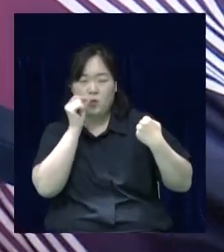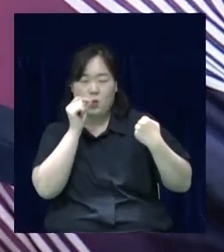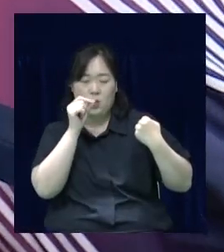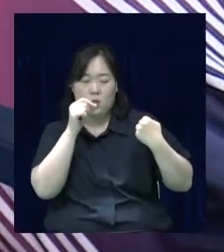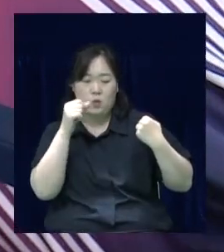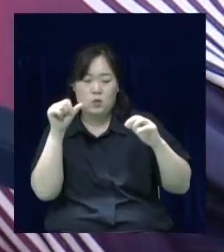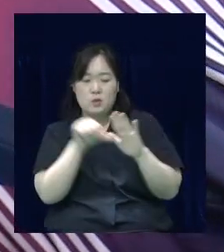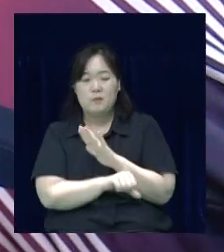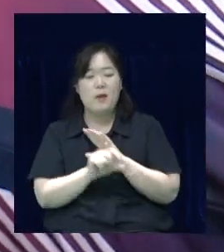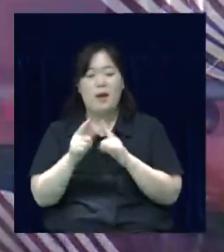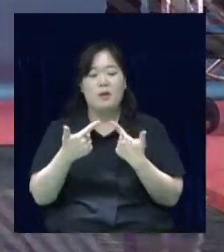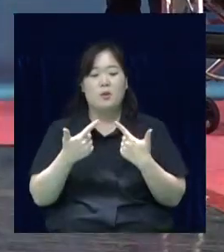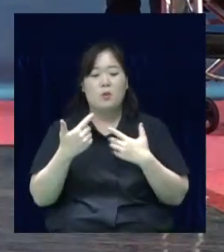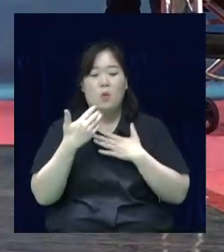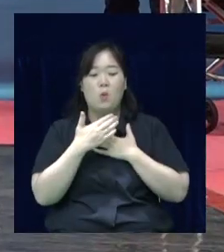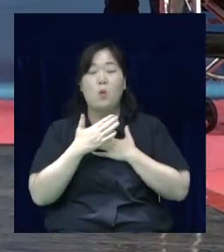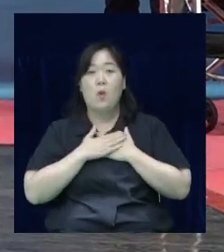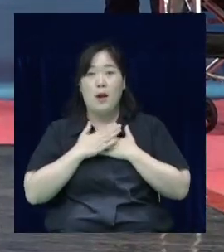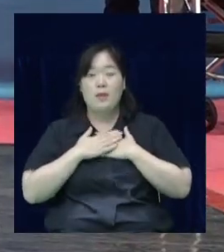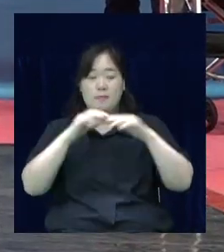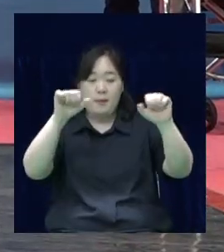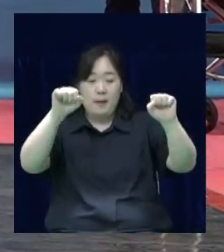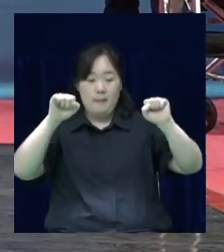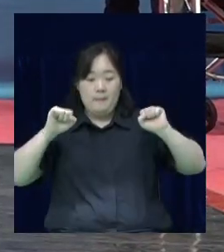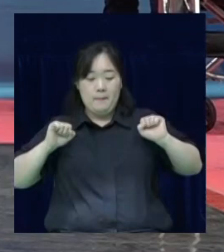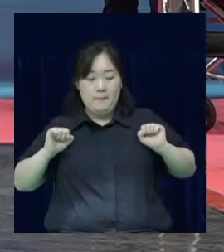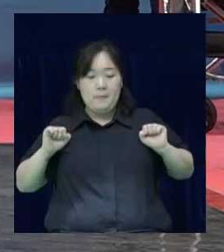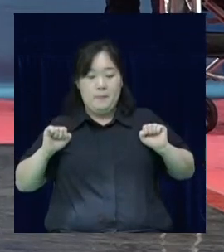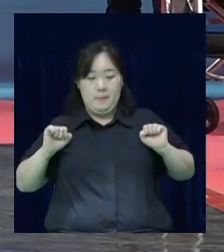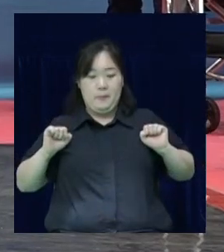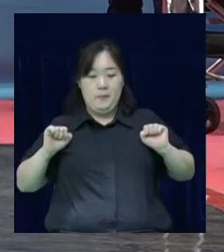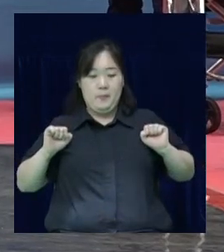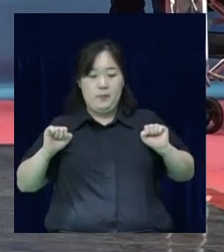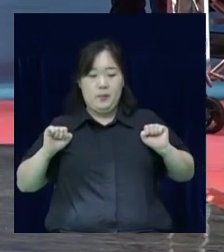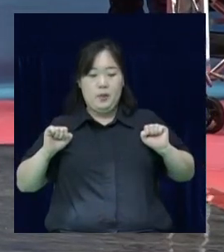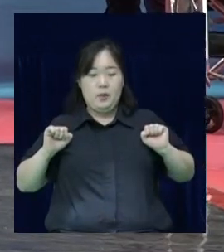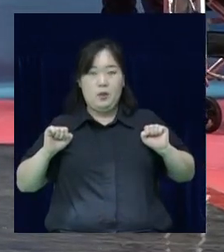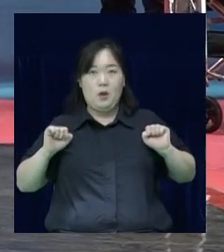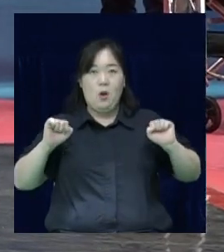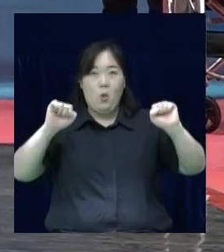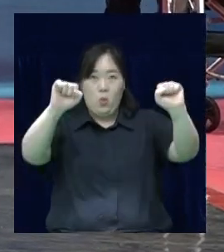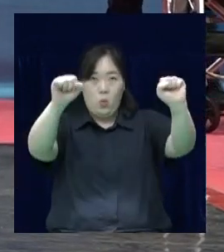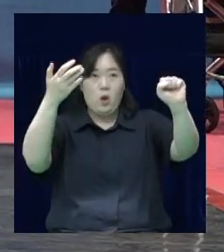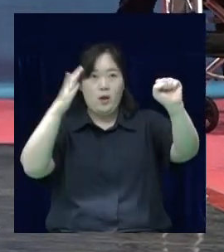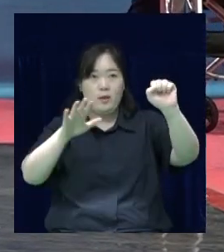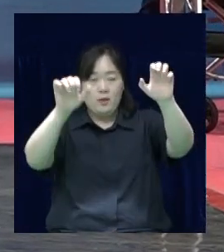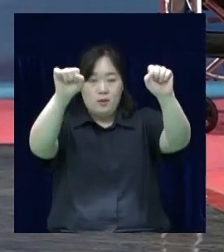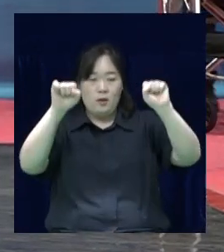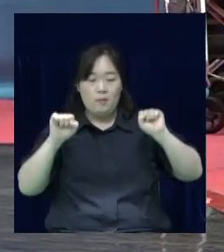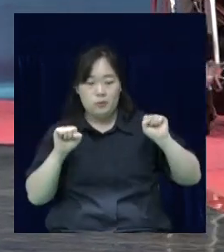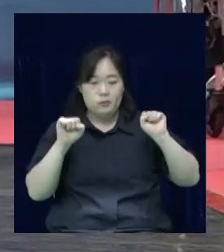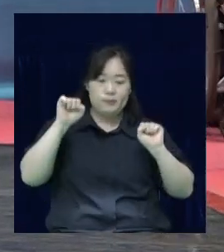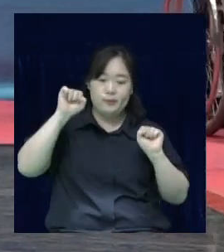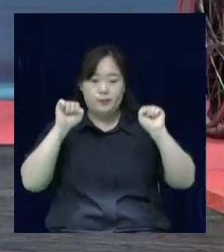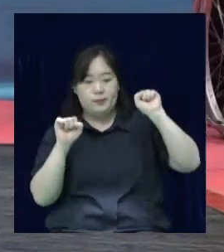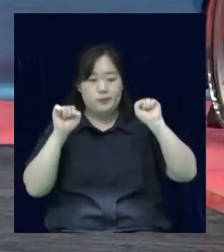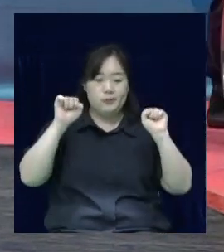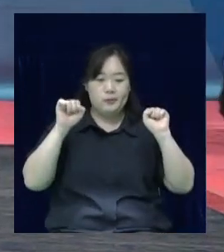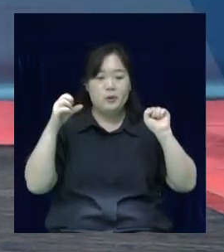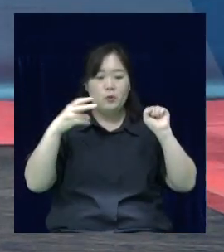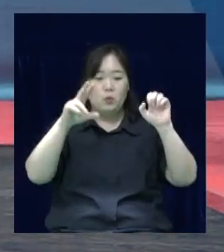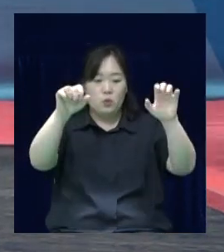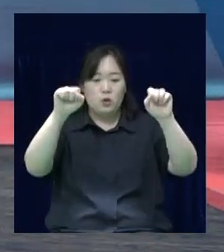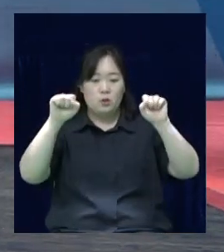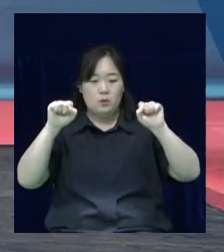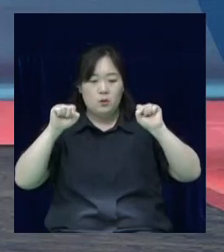대부분의 선수들이 가슴 위치에서의 발을 안정감 있게 놓느냐 안 놓느냐 거기서 지금 승패가 갈리고 있습니다. 이 부분이 굉장히 좀